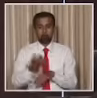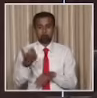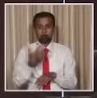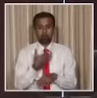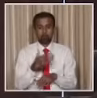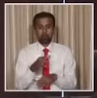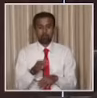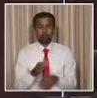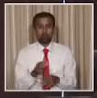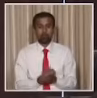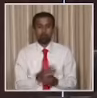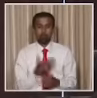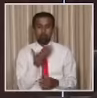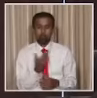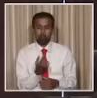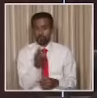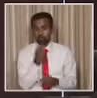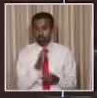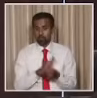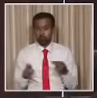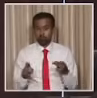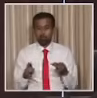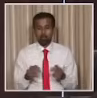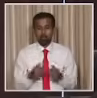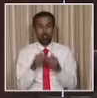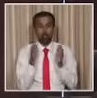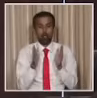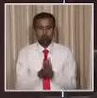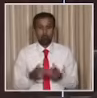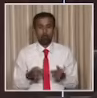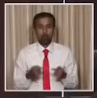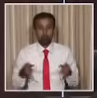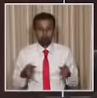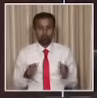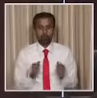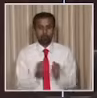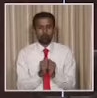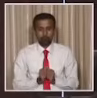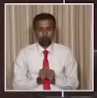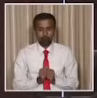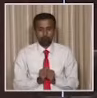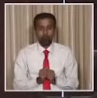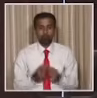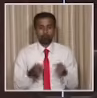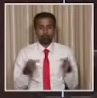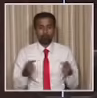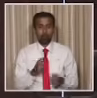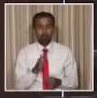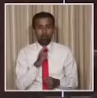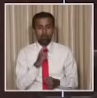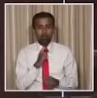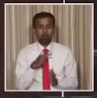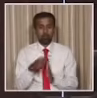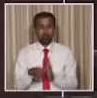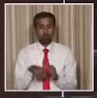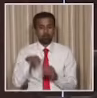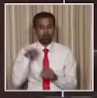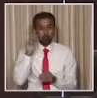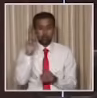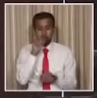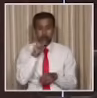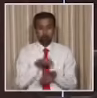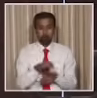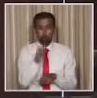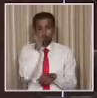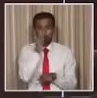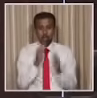තෝරගත්තට පට්ටපල් බොරු කියන්න එපා මේ සියලු දේ අපි විපක්ෂයෙන් ඉඳගෙන කරන දේවල් විපක්ෂයෙන් ඉඳලා හඳනගපින්න තමයි අද ලංකා ඉතිහාසයේ පළවෙනි වතාවට